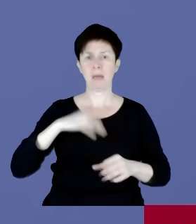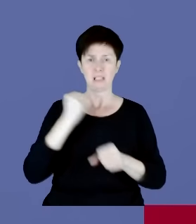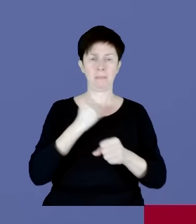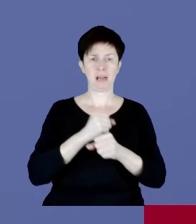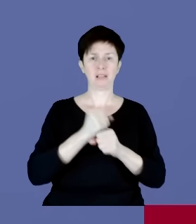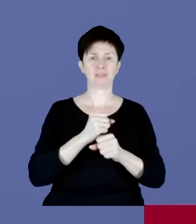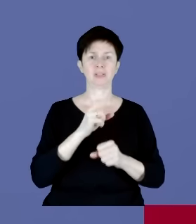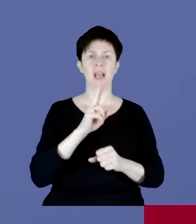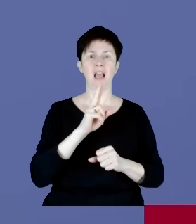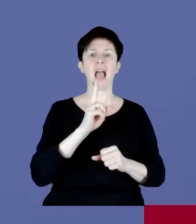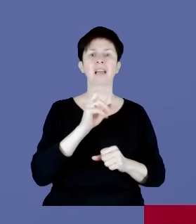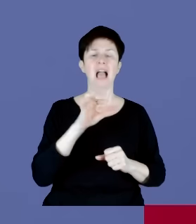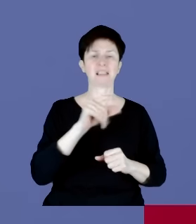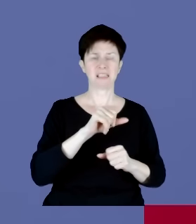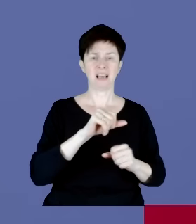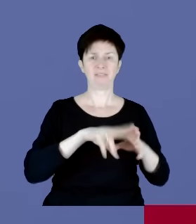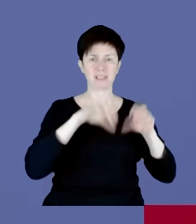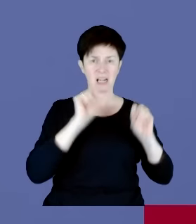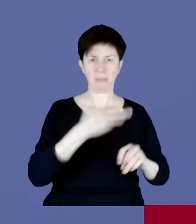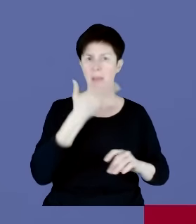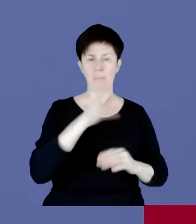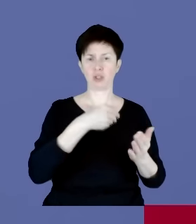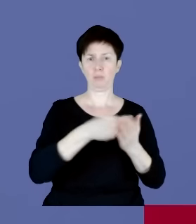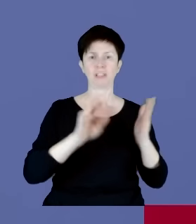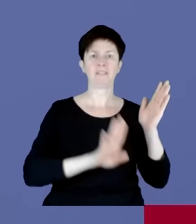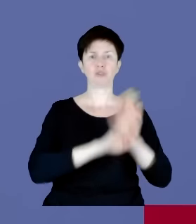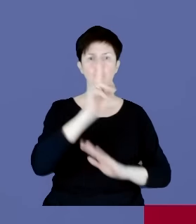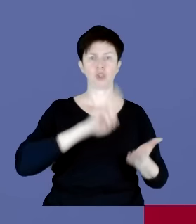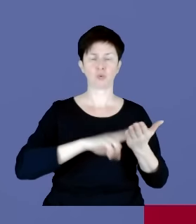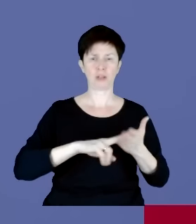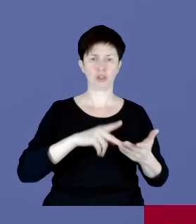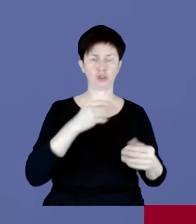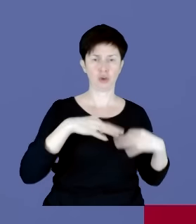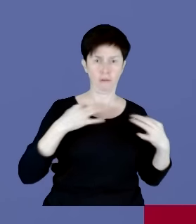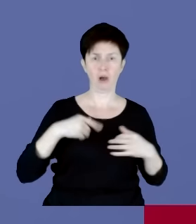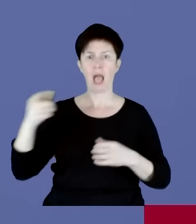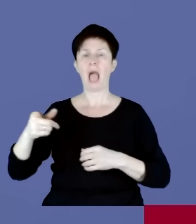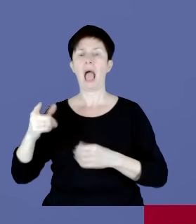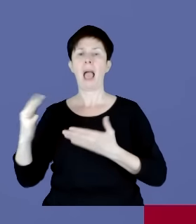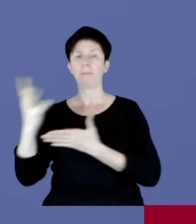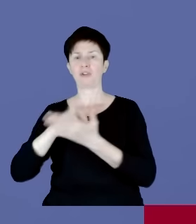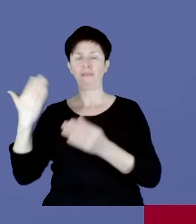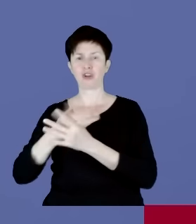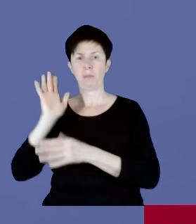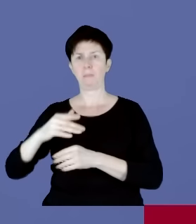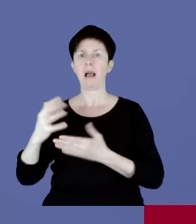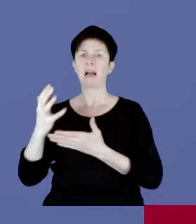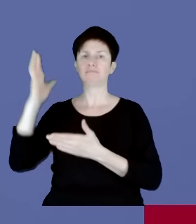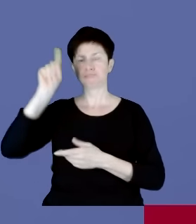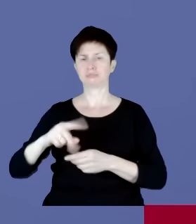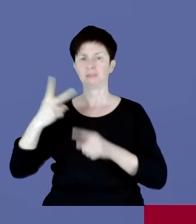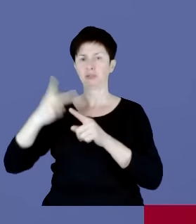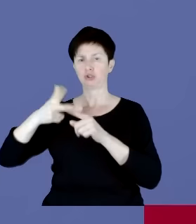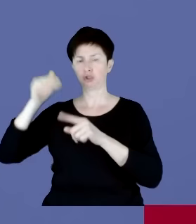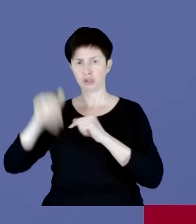nie będzie płaciła wysokiej składki zdrowotnej, a przedsiębiorca, który ma dochód 20-30 tysięcy złotych, będzie